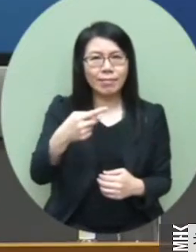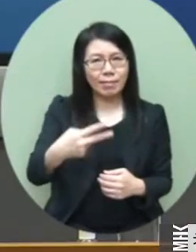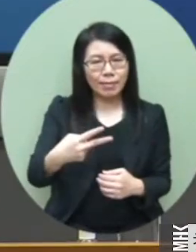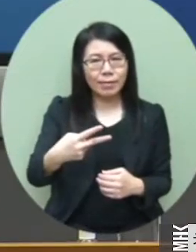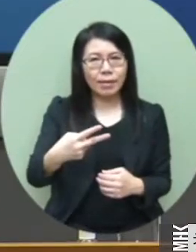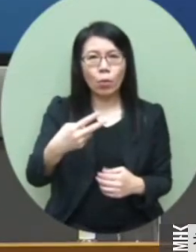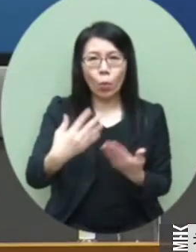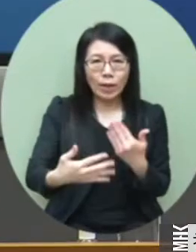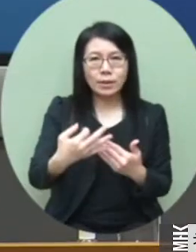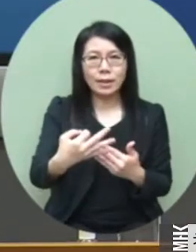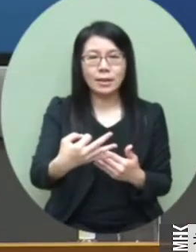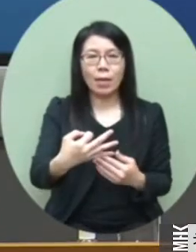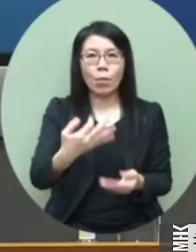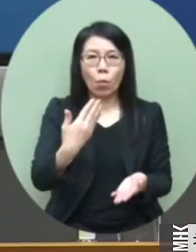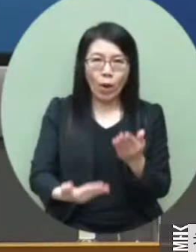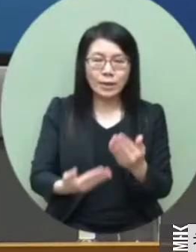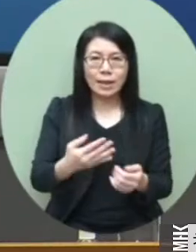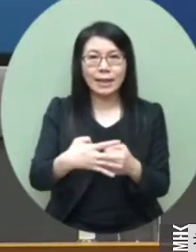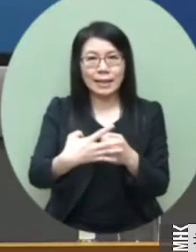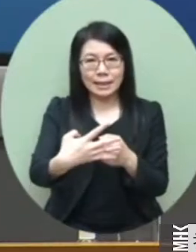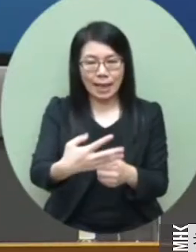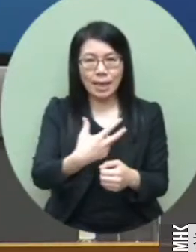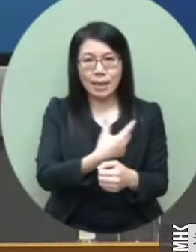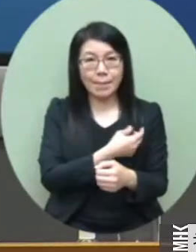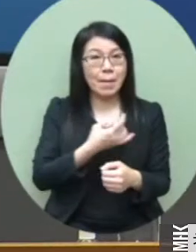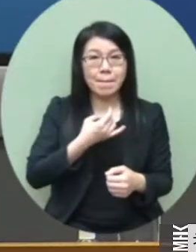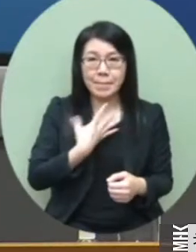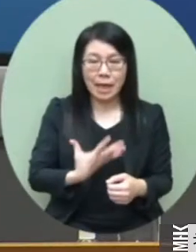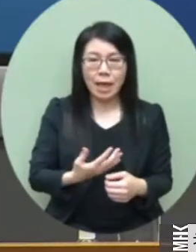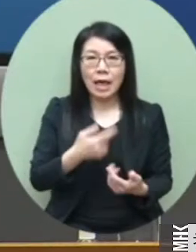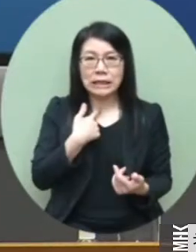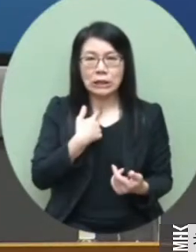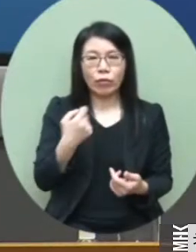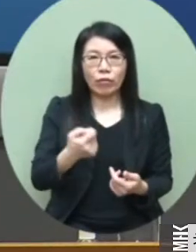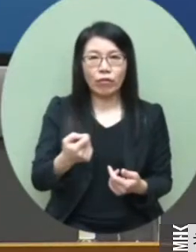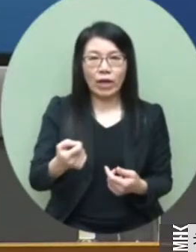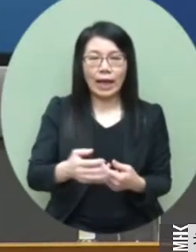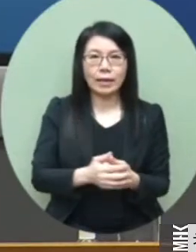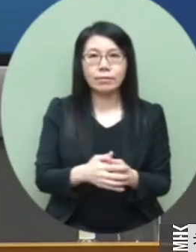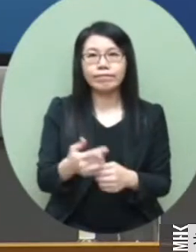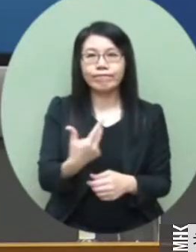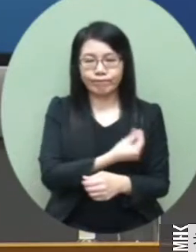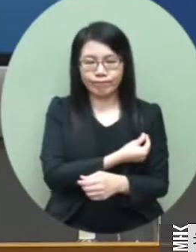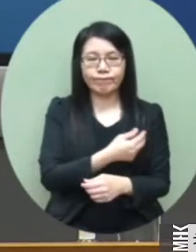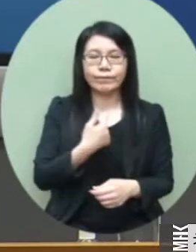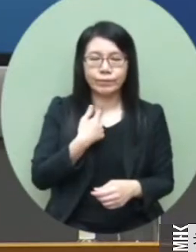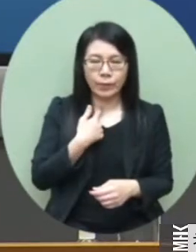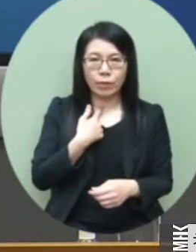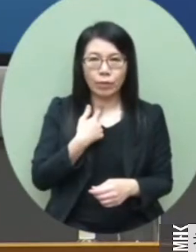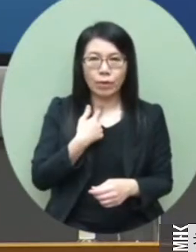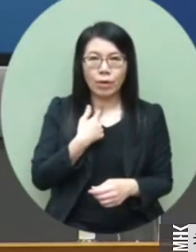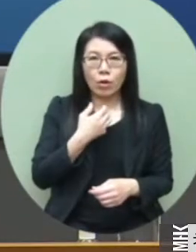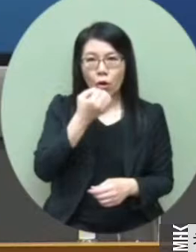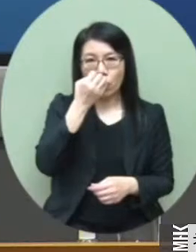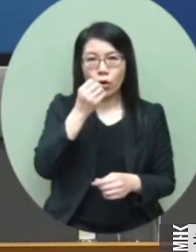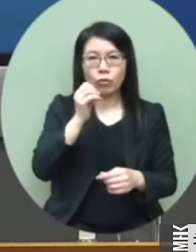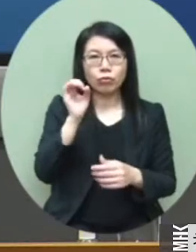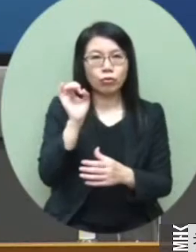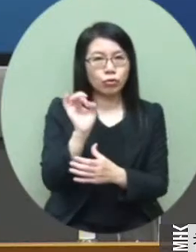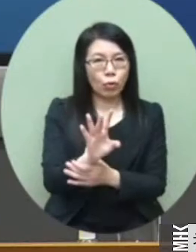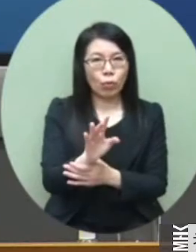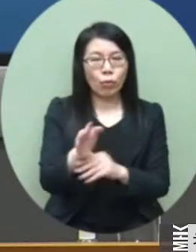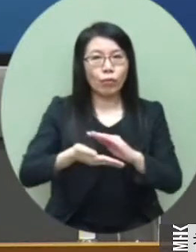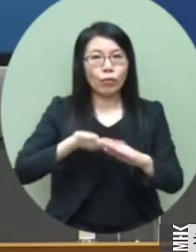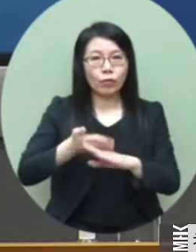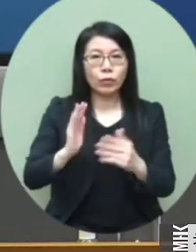2劑、第3劑，或者甚至乎係第4劑咧，都係應該盡量咧係接種，令香港咧係早日咧回復常